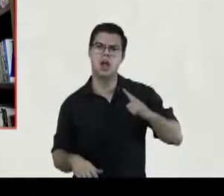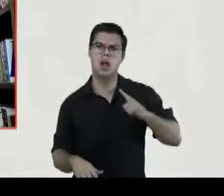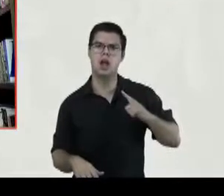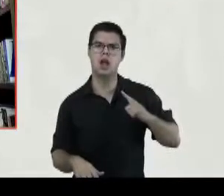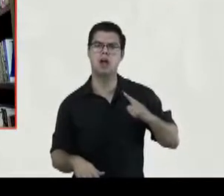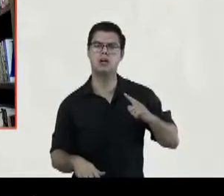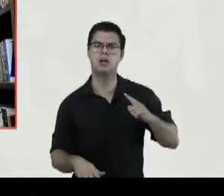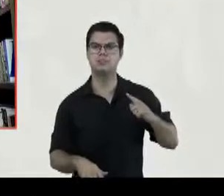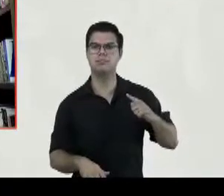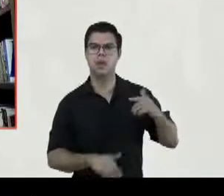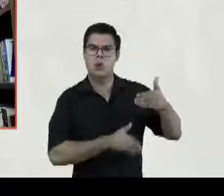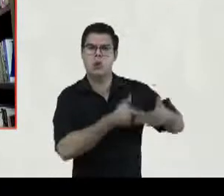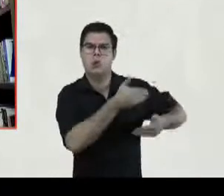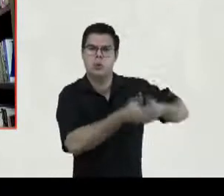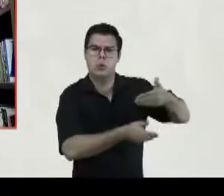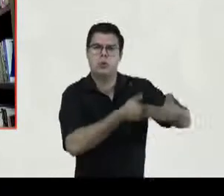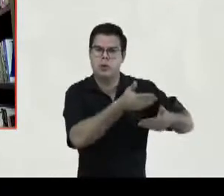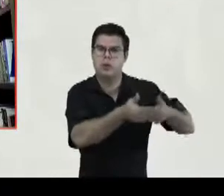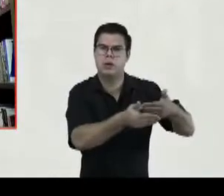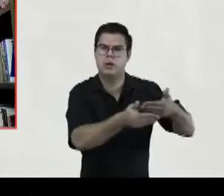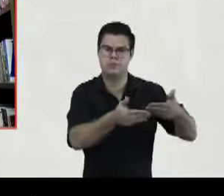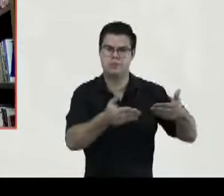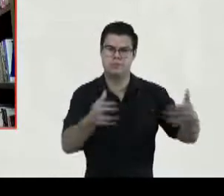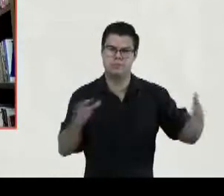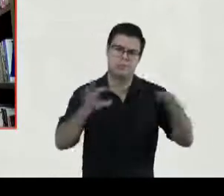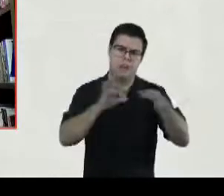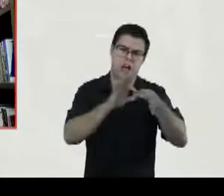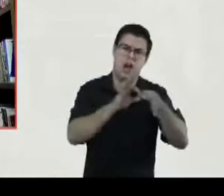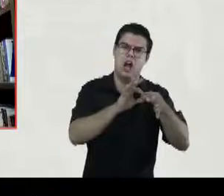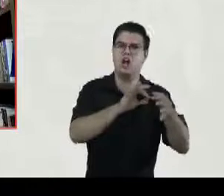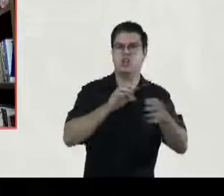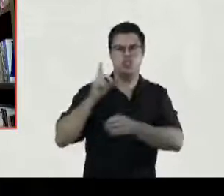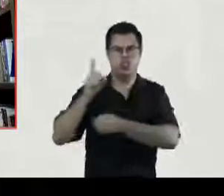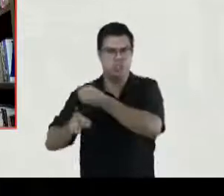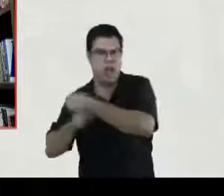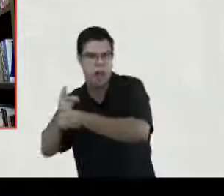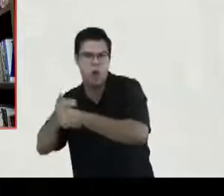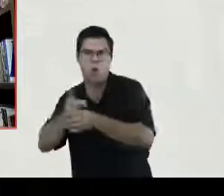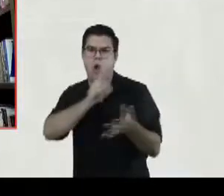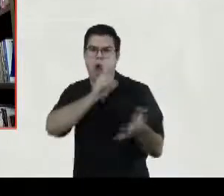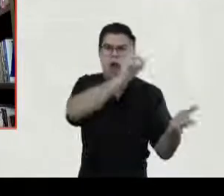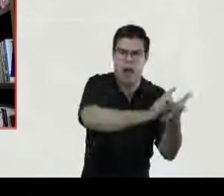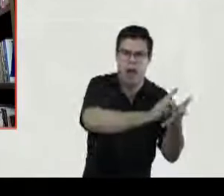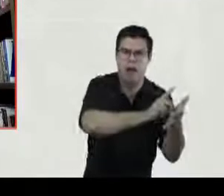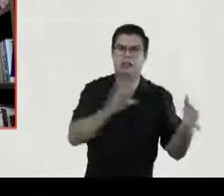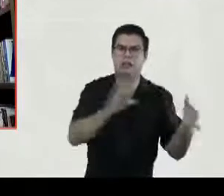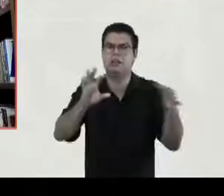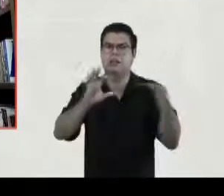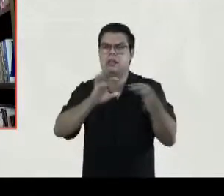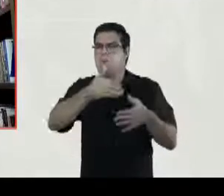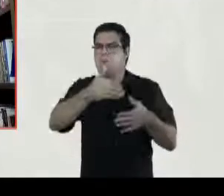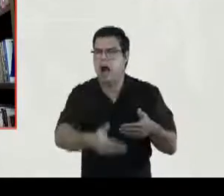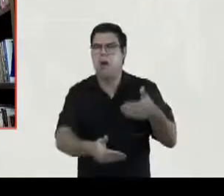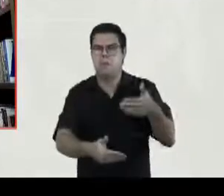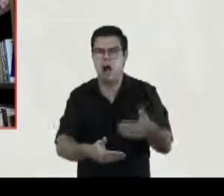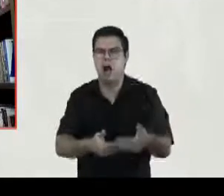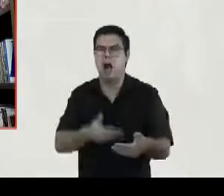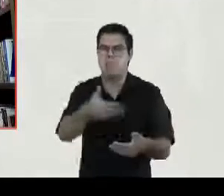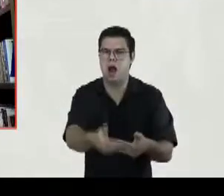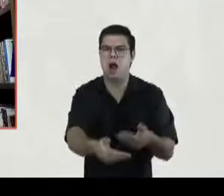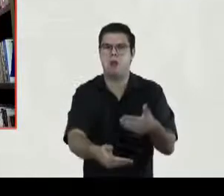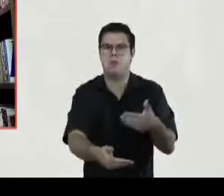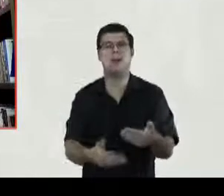die Gewichte verschieben und neu orientieren. Die Bibliotheken sind in gleicher